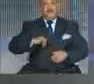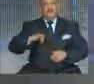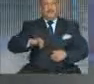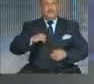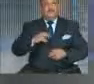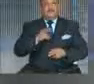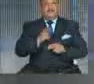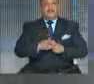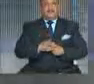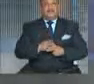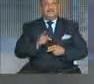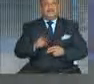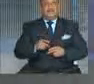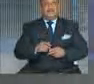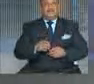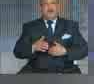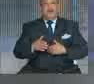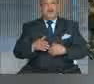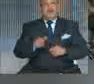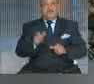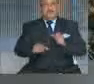حوالي 150 إطارا.